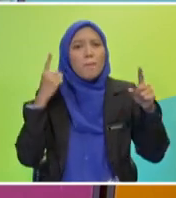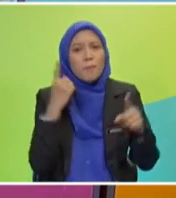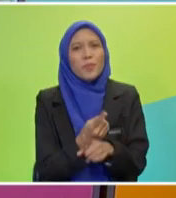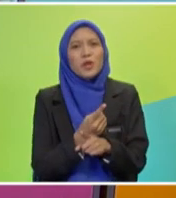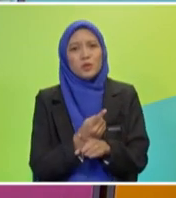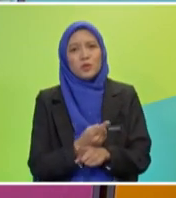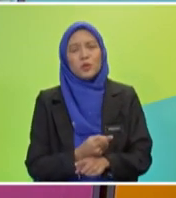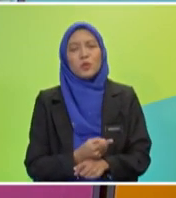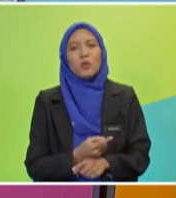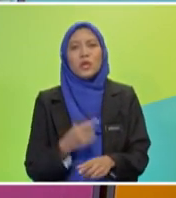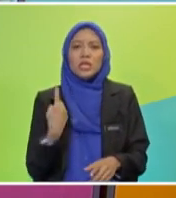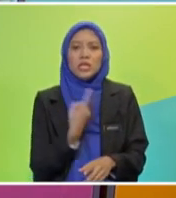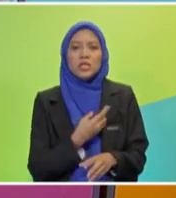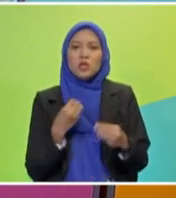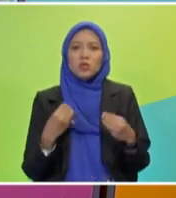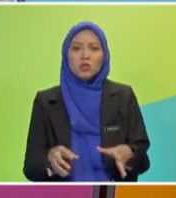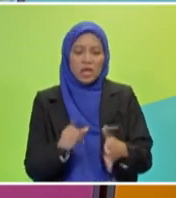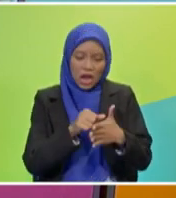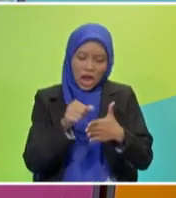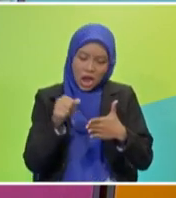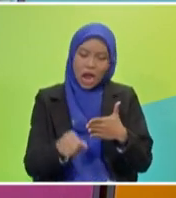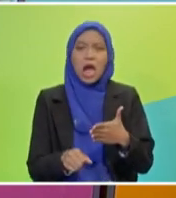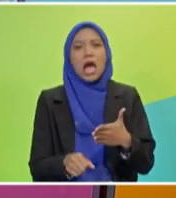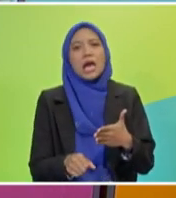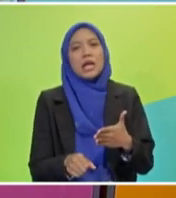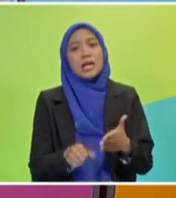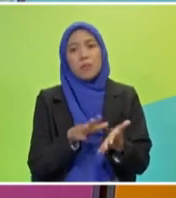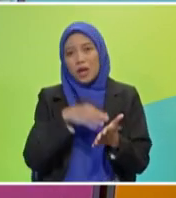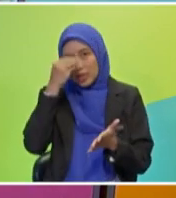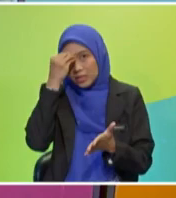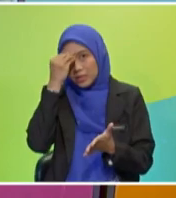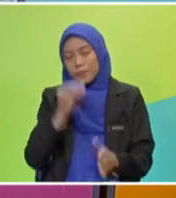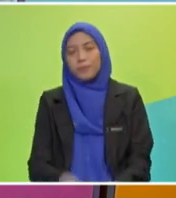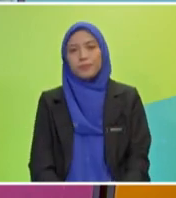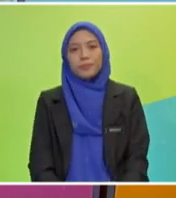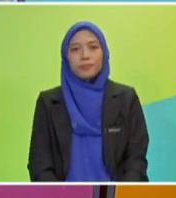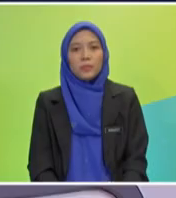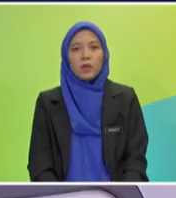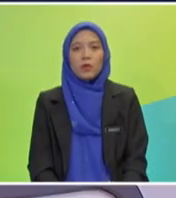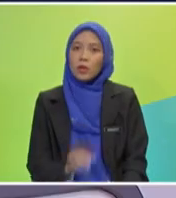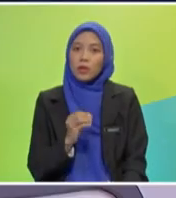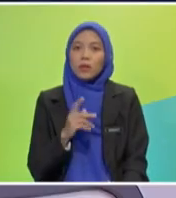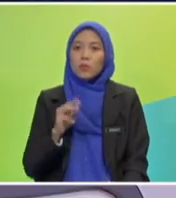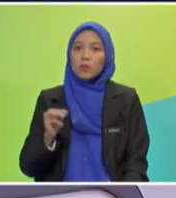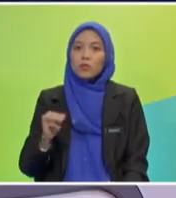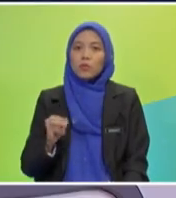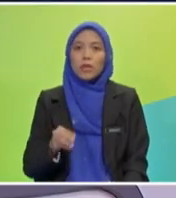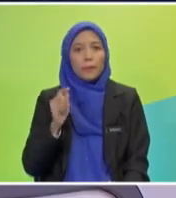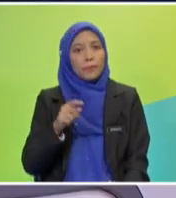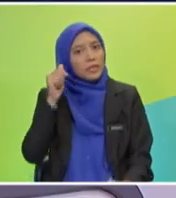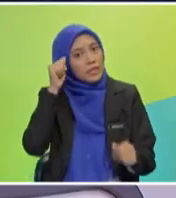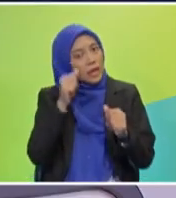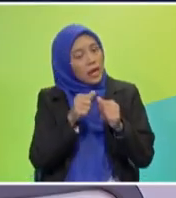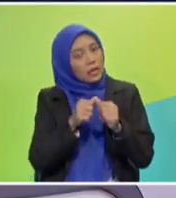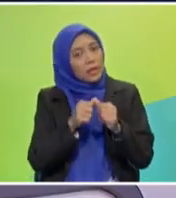di akhir rancangan, sedikit rumusan ringkas dari cikgu. Hasilkan, cikgu. Baiklah, murid-murid. Ingat ya, seperti yang cikgu